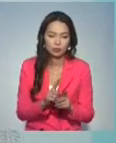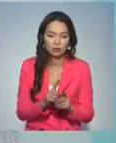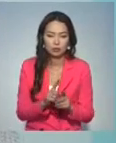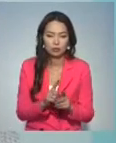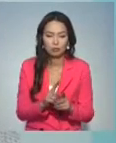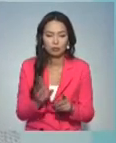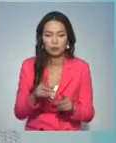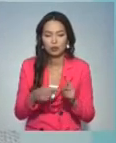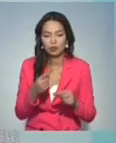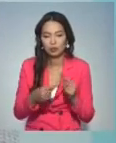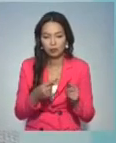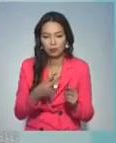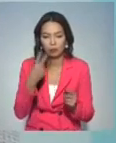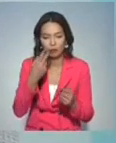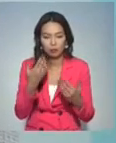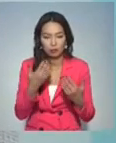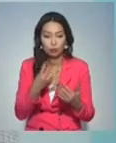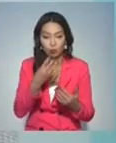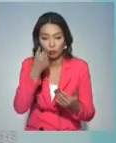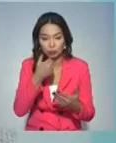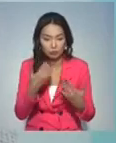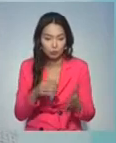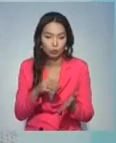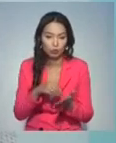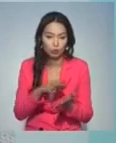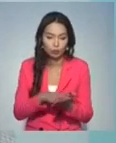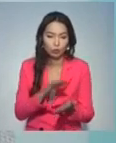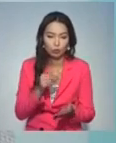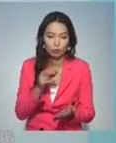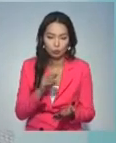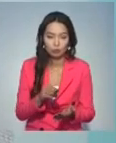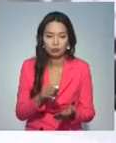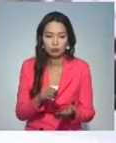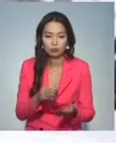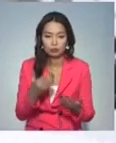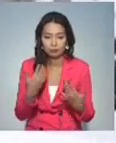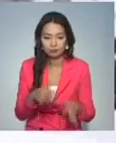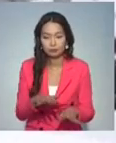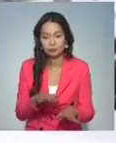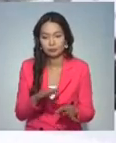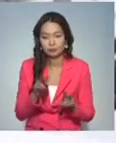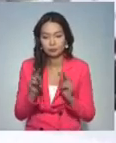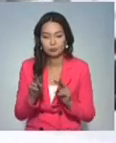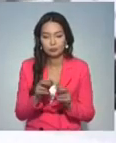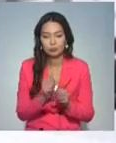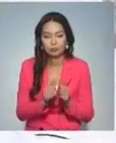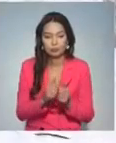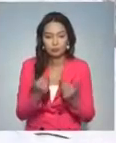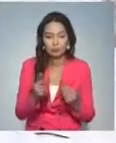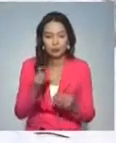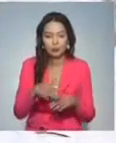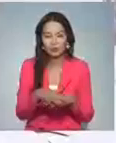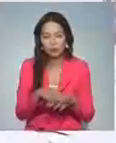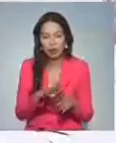тұрам. 7 жылдан бері. Сол екінші тип-тип сол кезде қойды. Қазір халықтың көбі тез дайындалатын